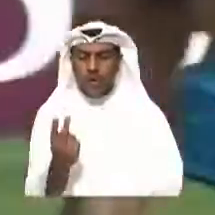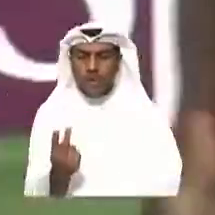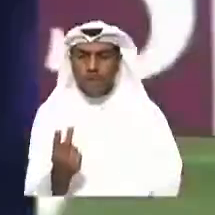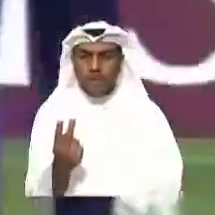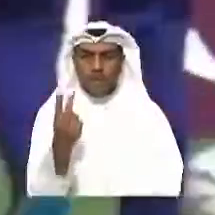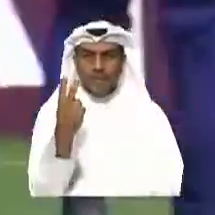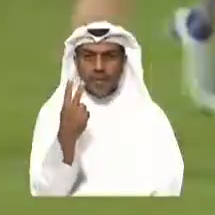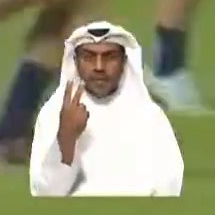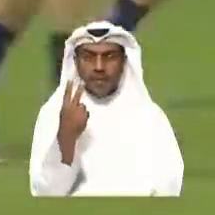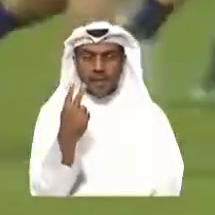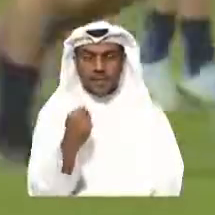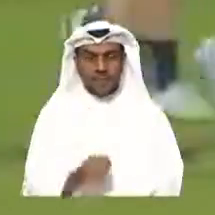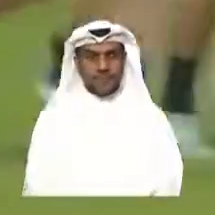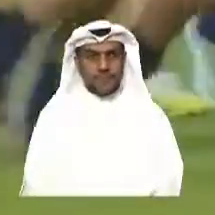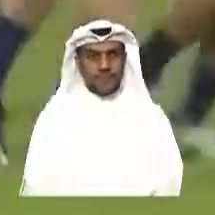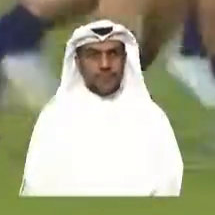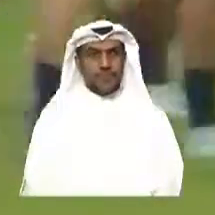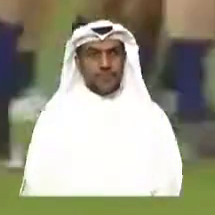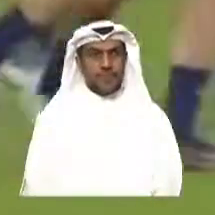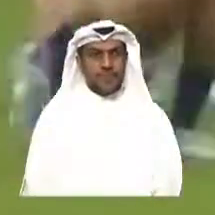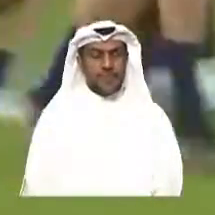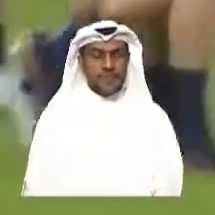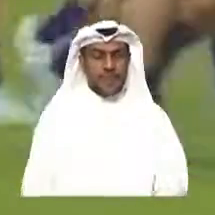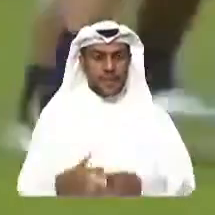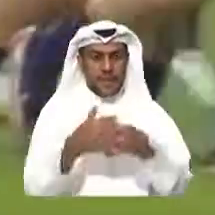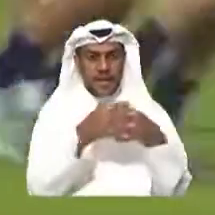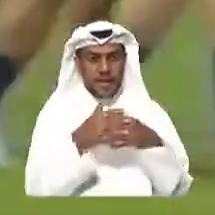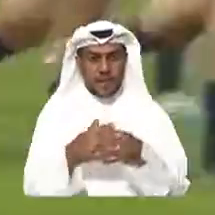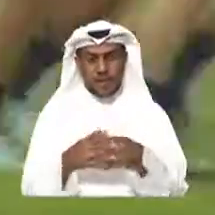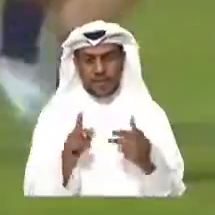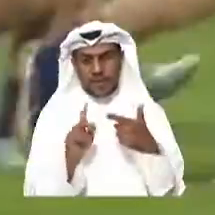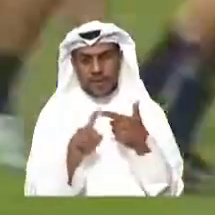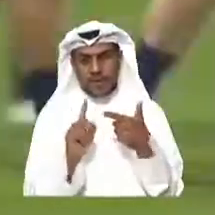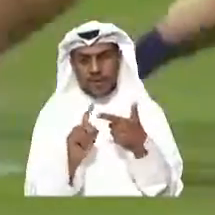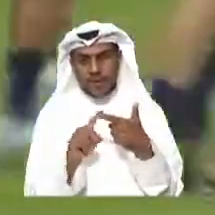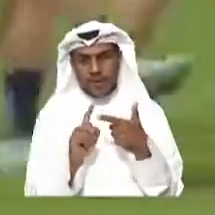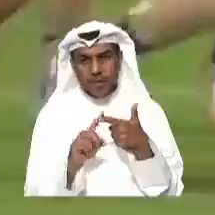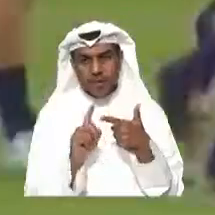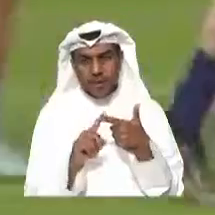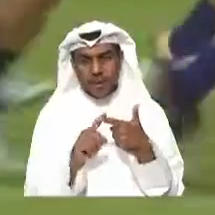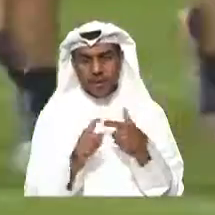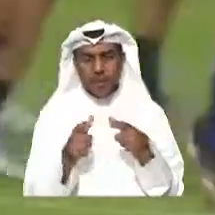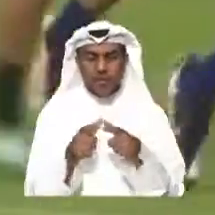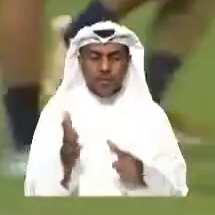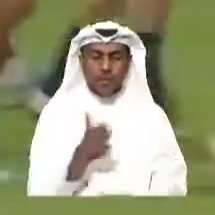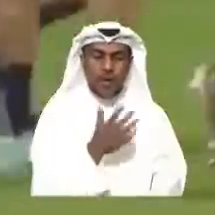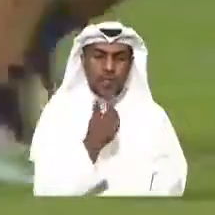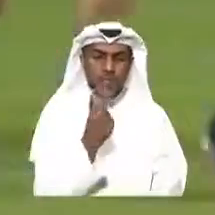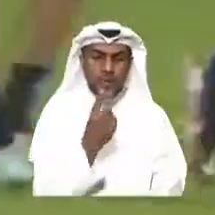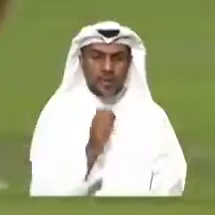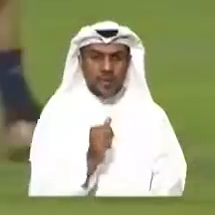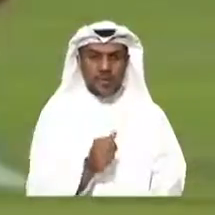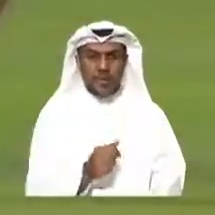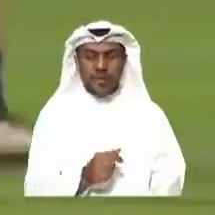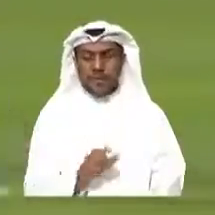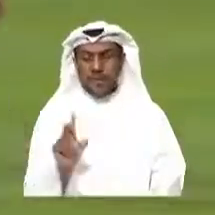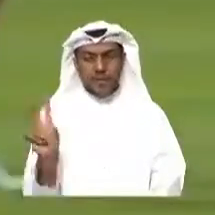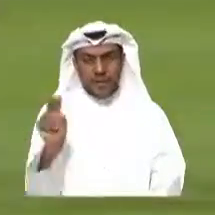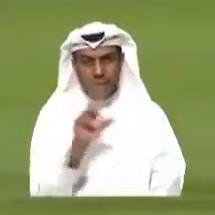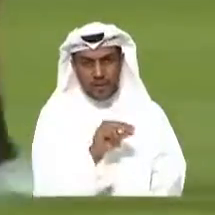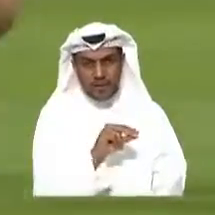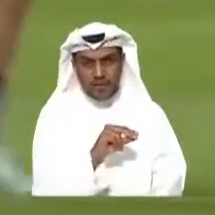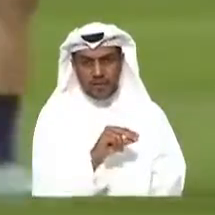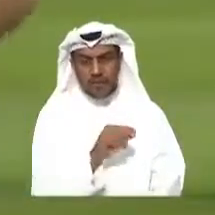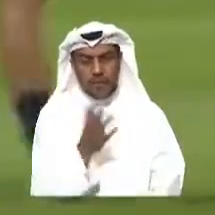صداره الترتيب فيما احتل منتخب الامريكي المركز الثاني في المجموعه الثانيه بعد ان حقق تعادلين امام منتخب